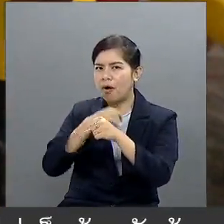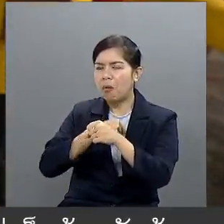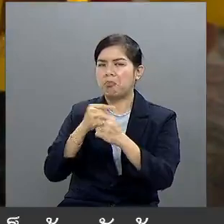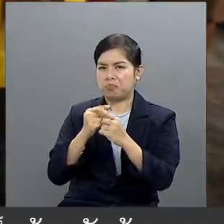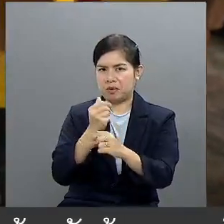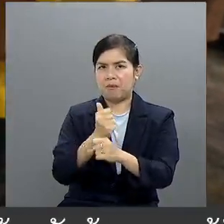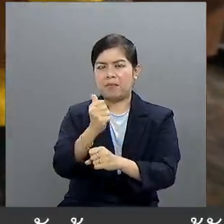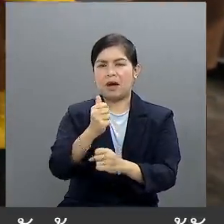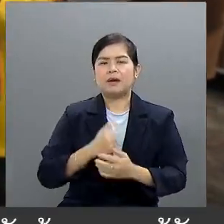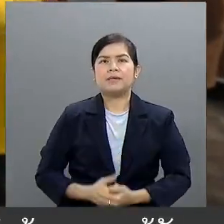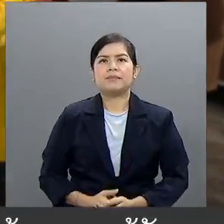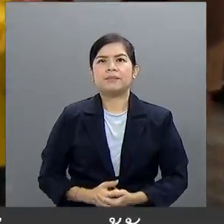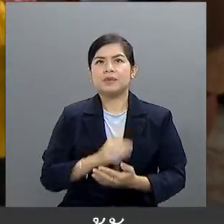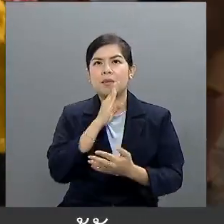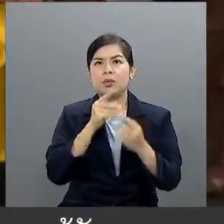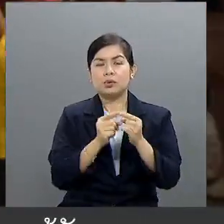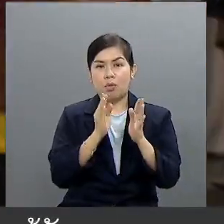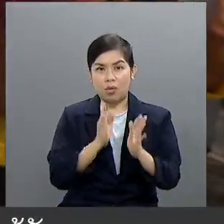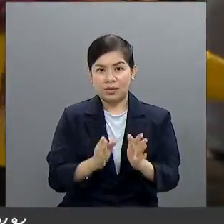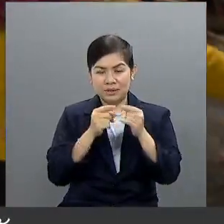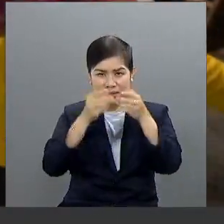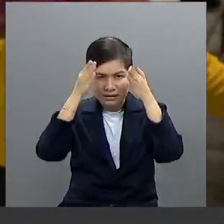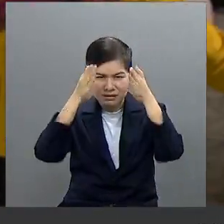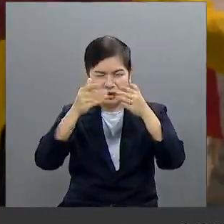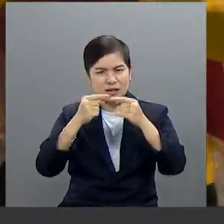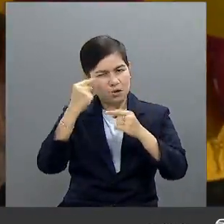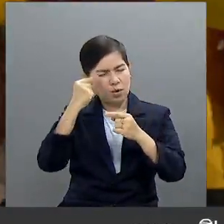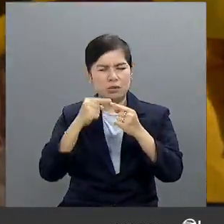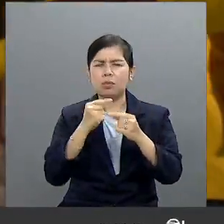ใฝ่รู้ใฝ่เรียนนะคนที่ตั้งใจก็จะไม่ยากครับ